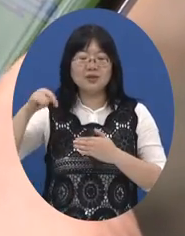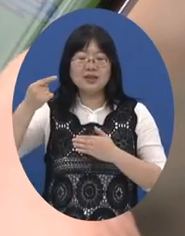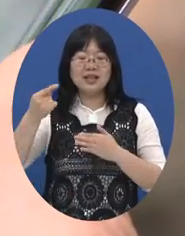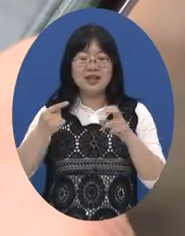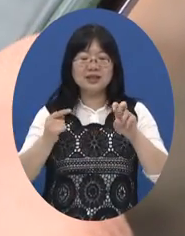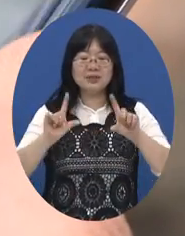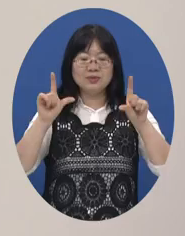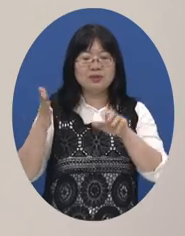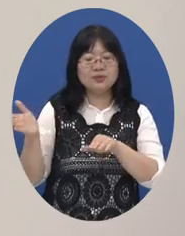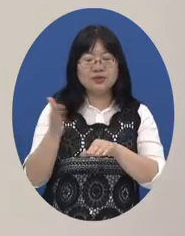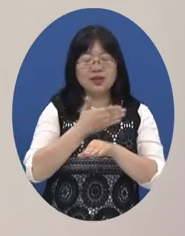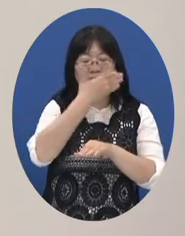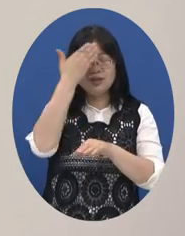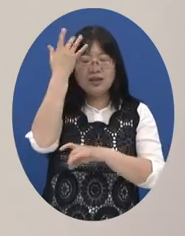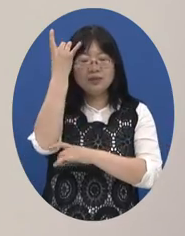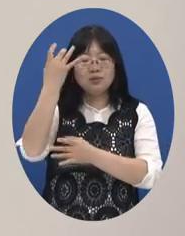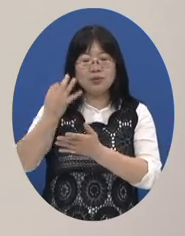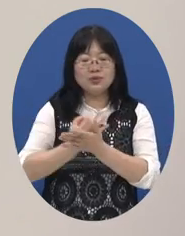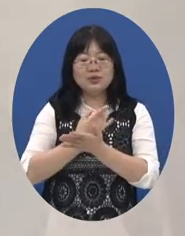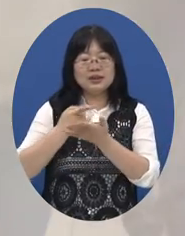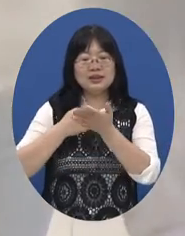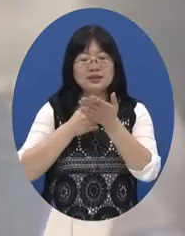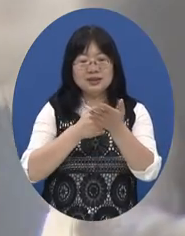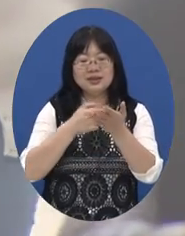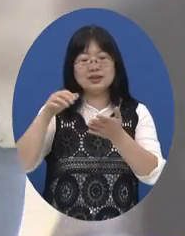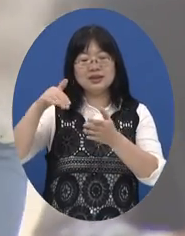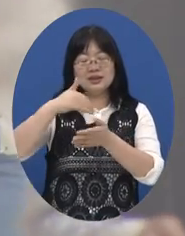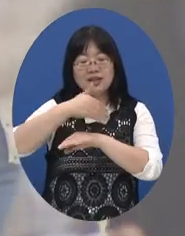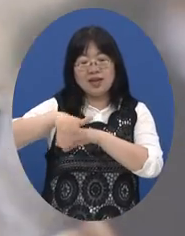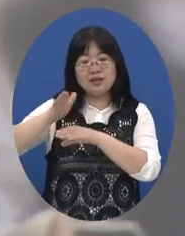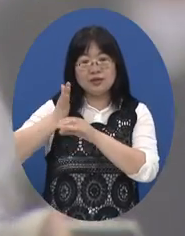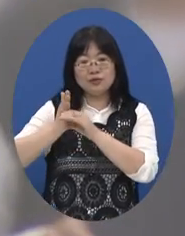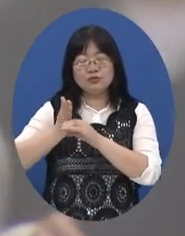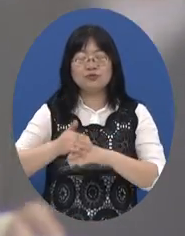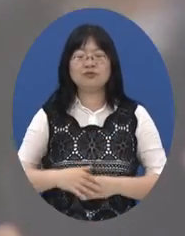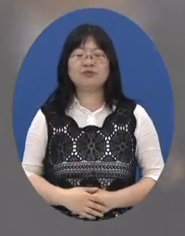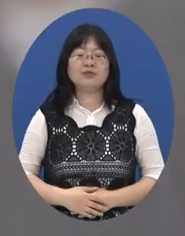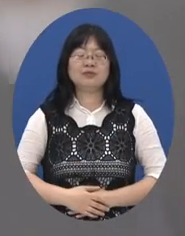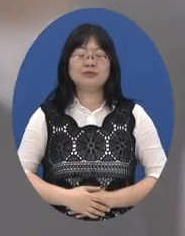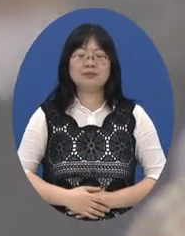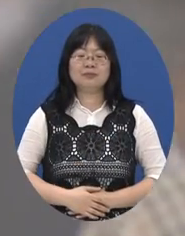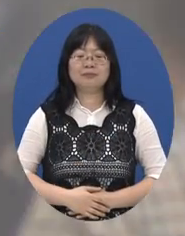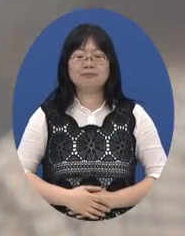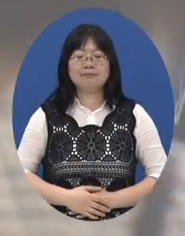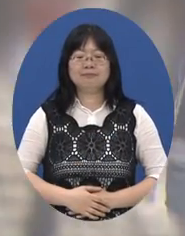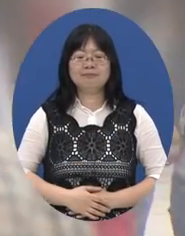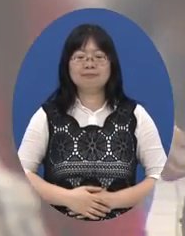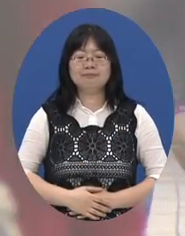20일부터 청년 기본소득을 지급할 계획입니다. 경기주TV 한선지입니다.